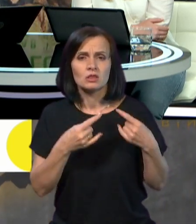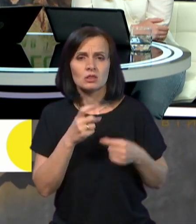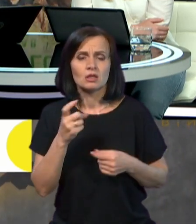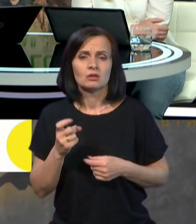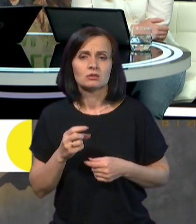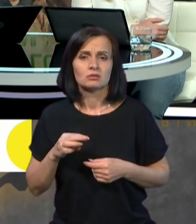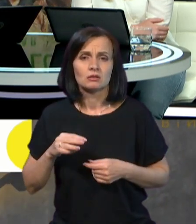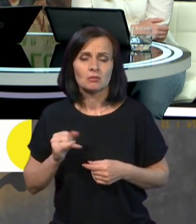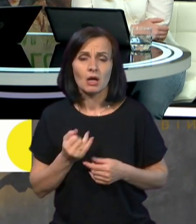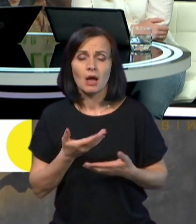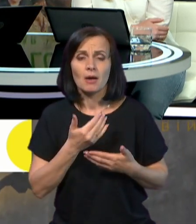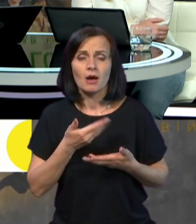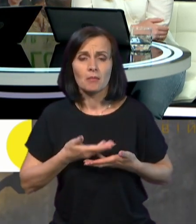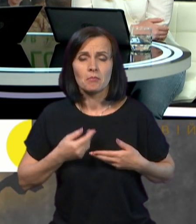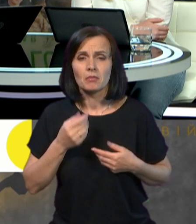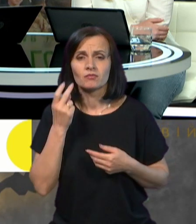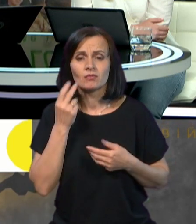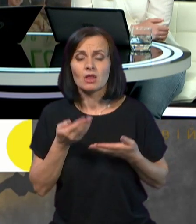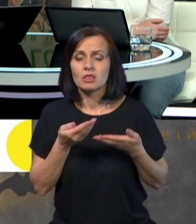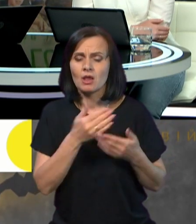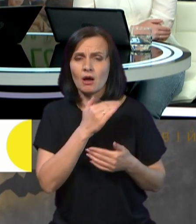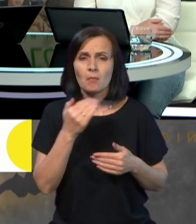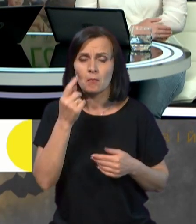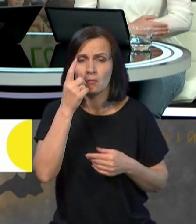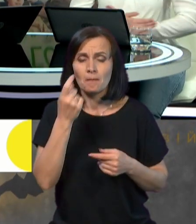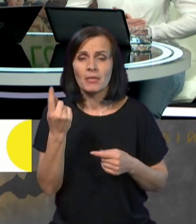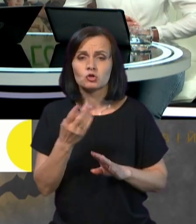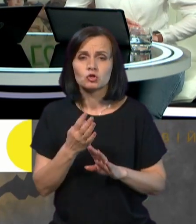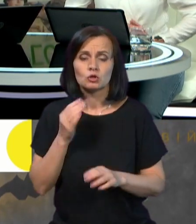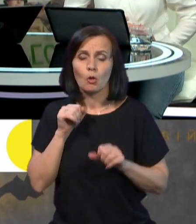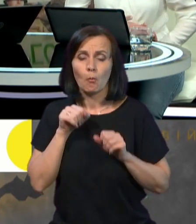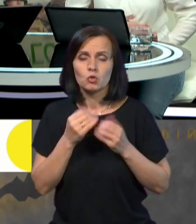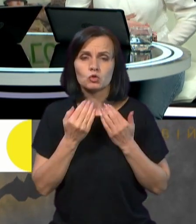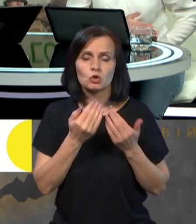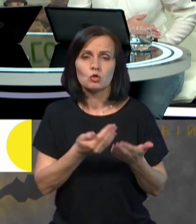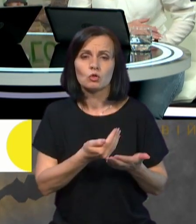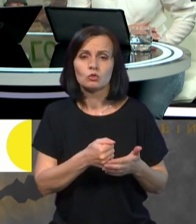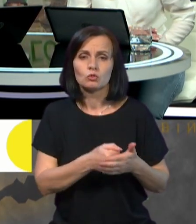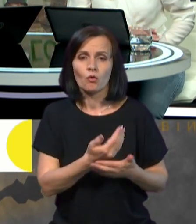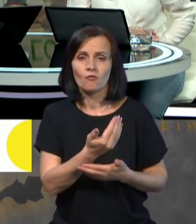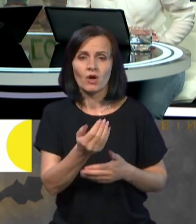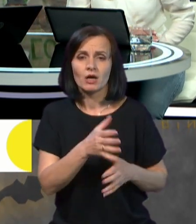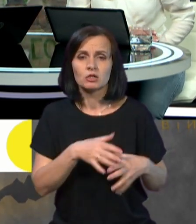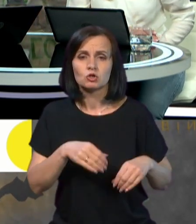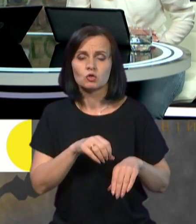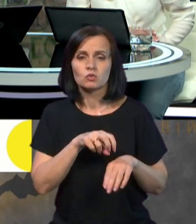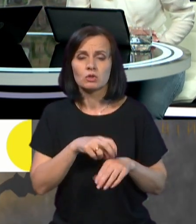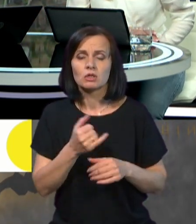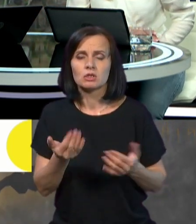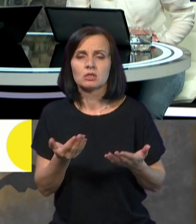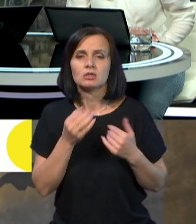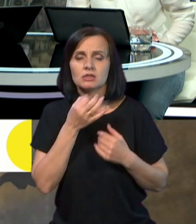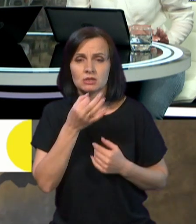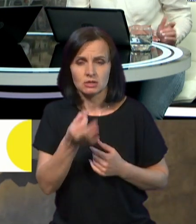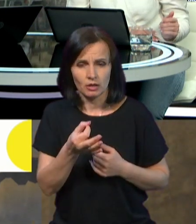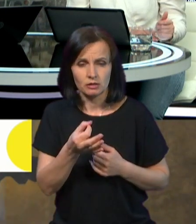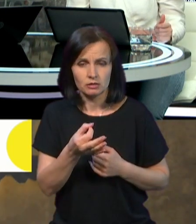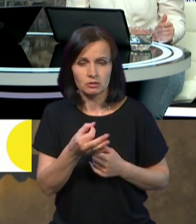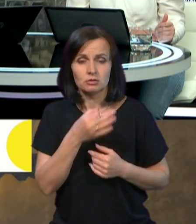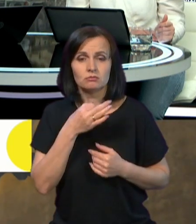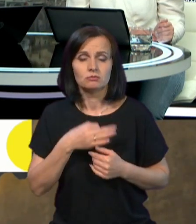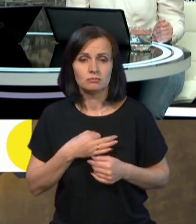Не пийте солодкі чаї, не вживайте здоби, тому що там дуже багато. І головне – солодких напоїв, де міститься